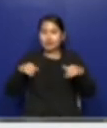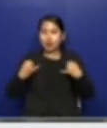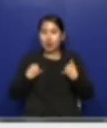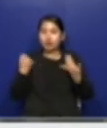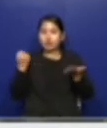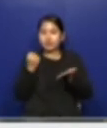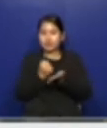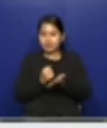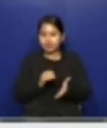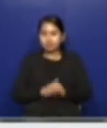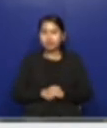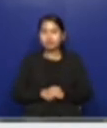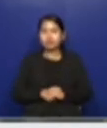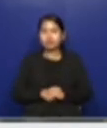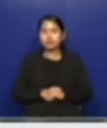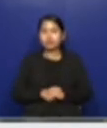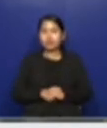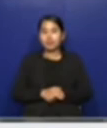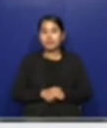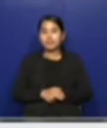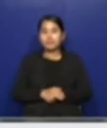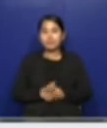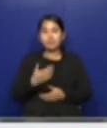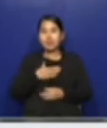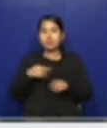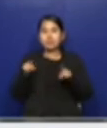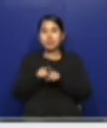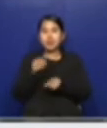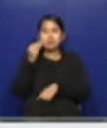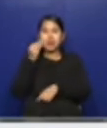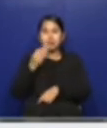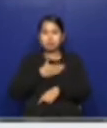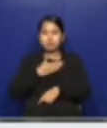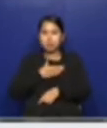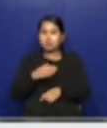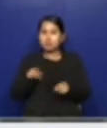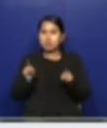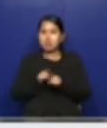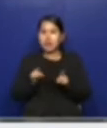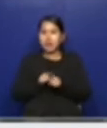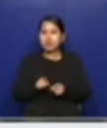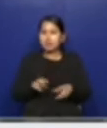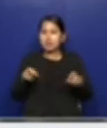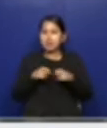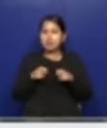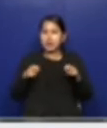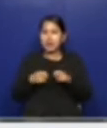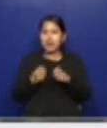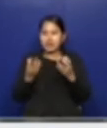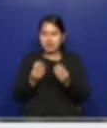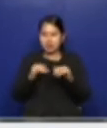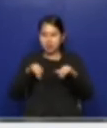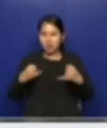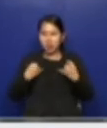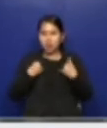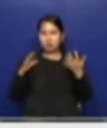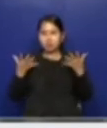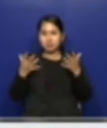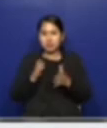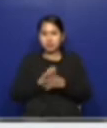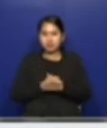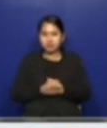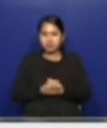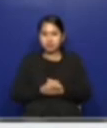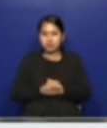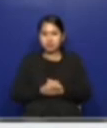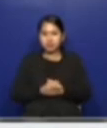านวันนี้ไม่มีฝั่งที่อำเภอบ้านผมอยู่บนภูพานมีปัญหาไม่ได้ที่ดินเต